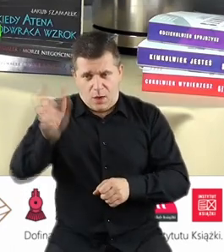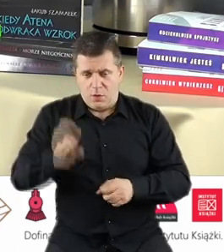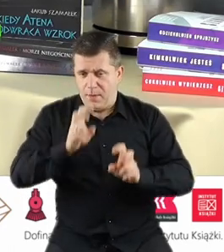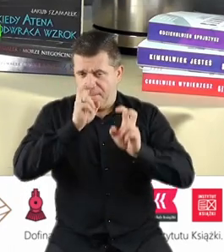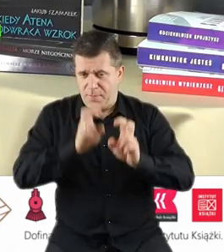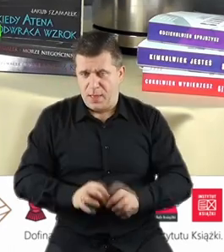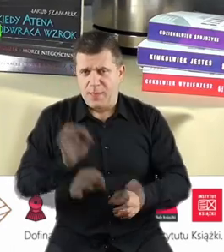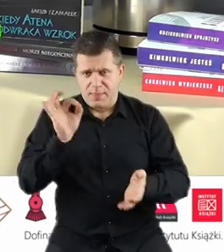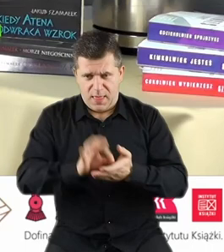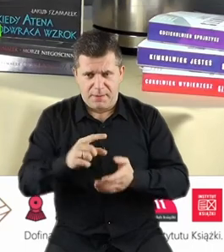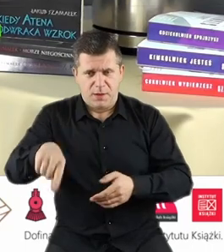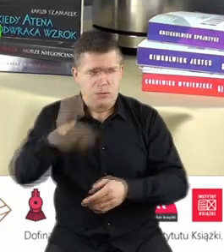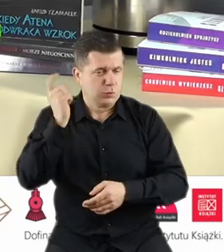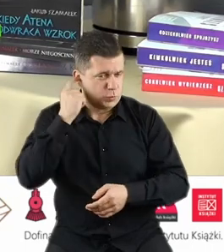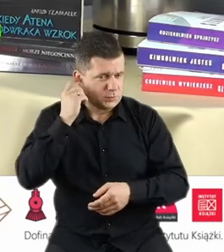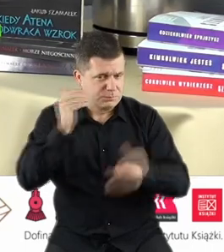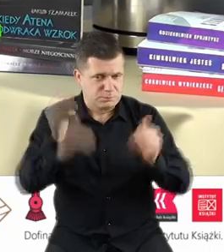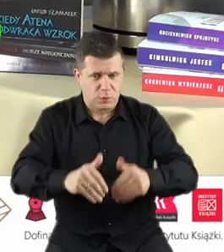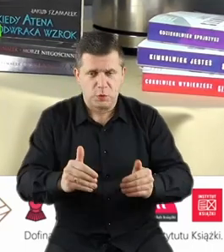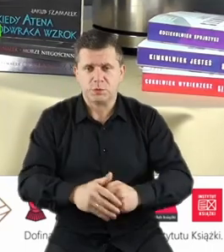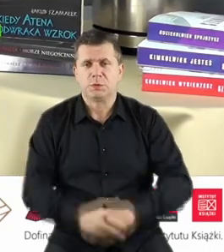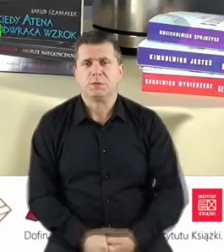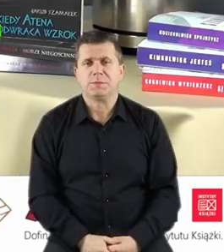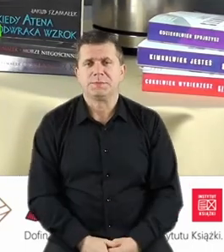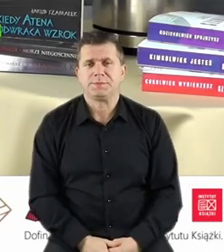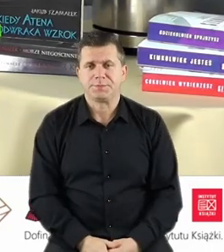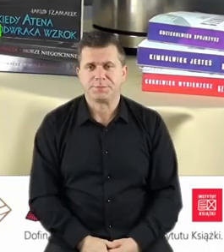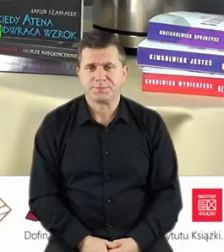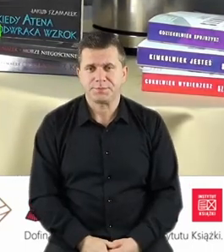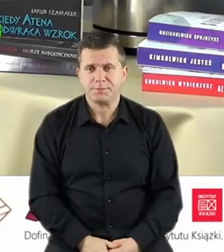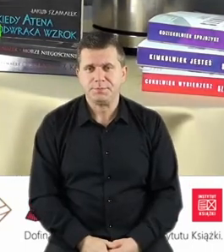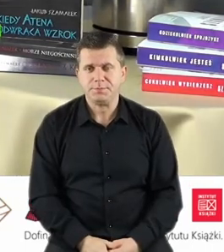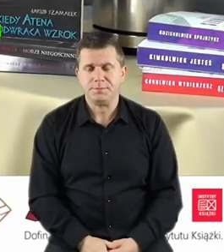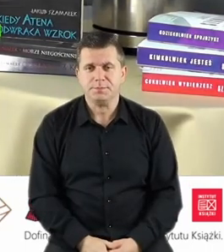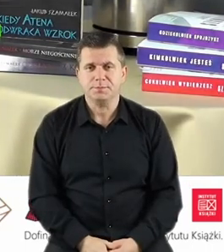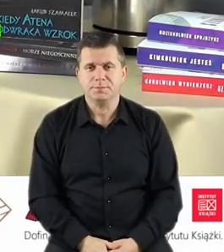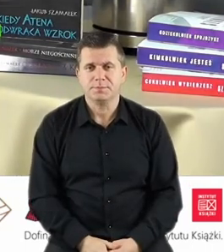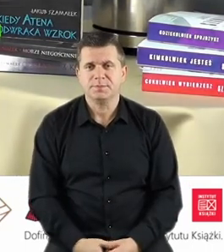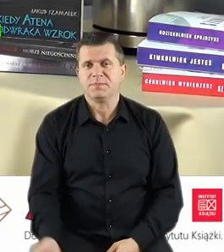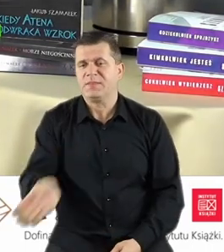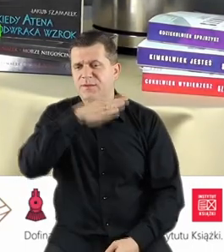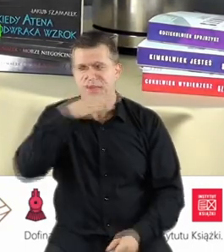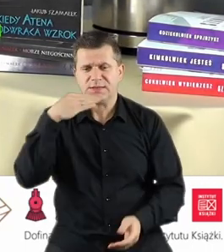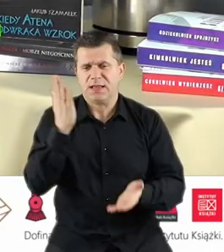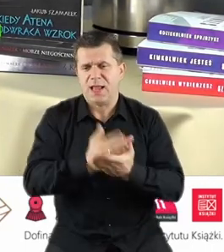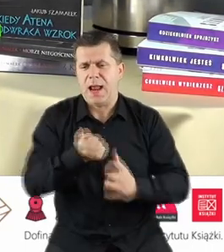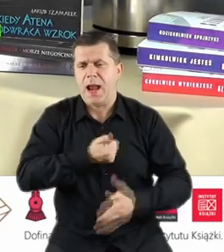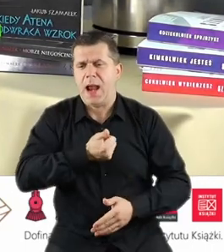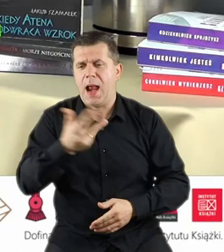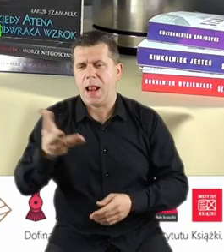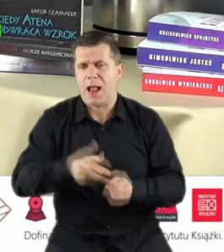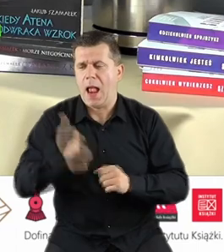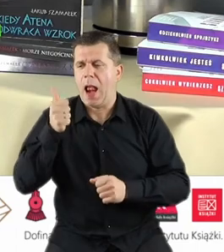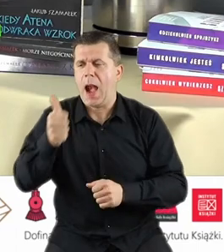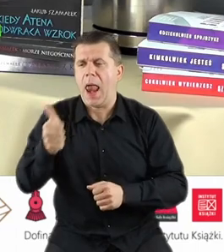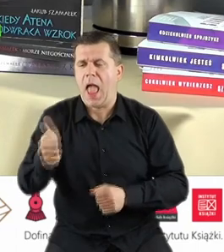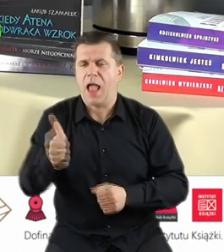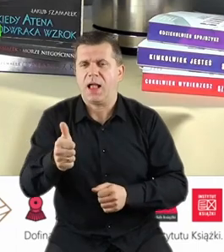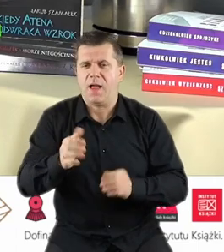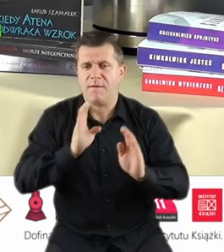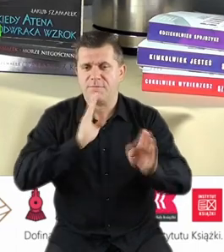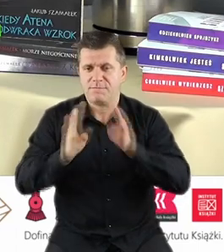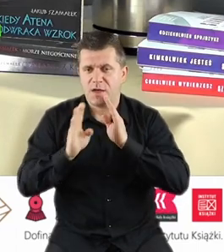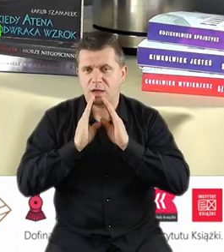pani, i państwo słyszeli w jakimś jakby jakimś echem, że wystarczy tylko kilka naszych lajków na Facebooku, żeby określić,